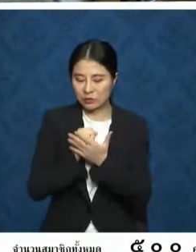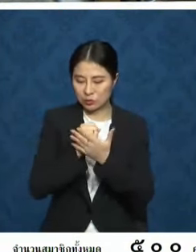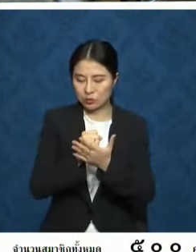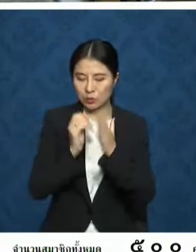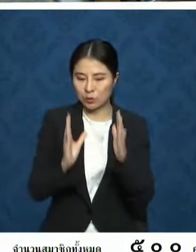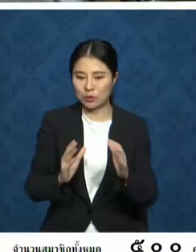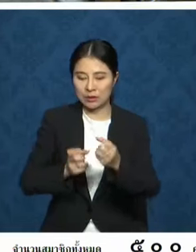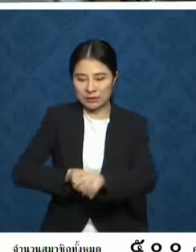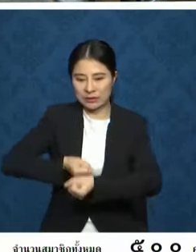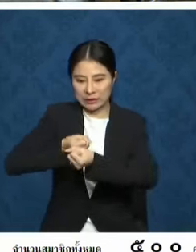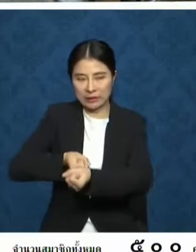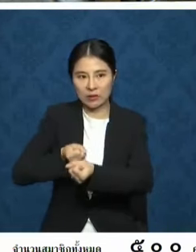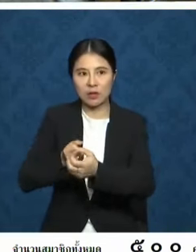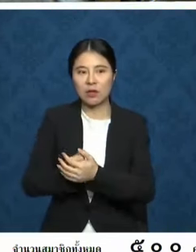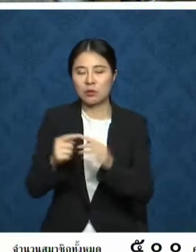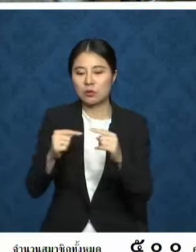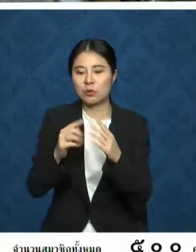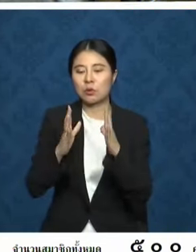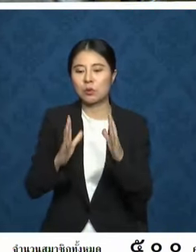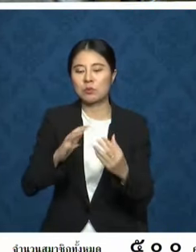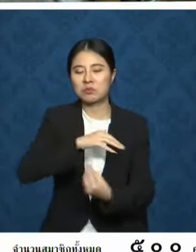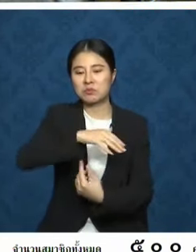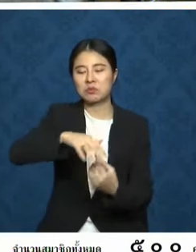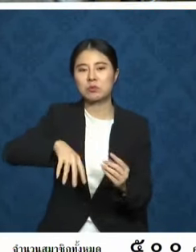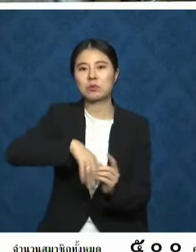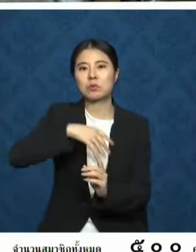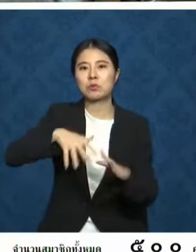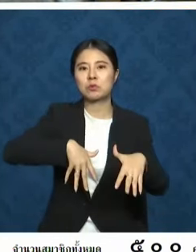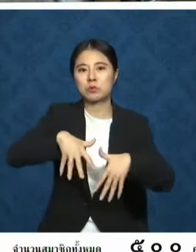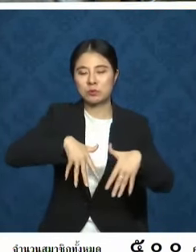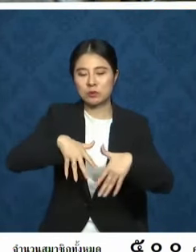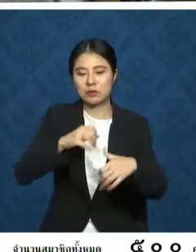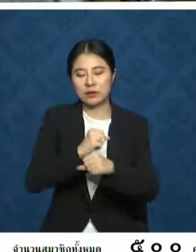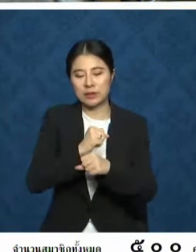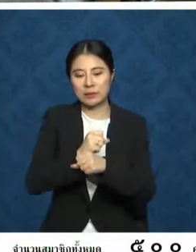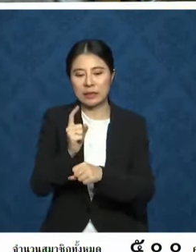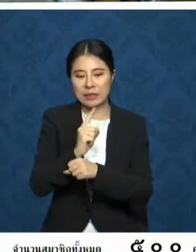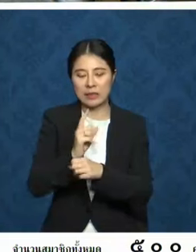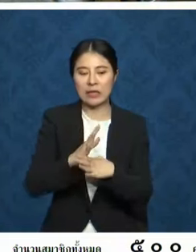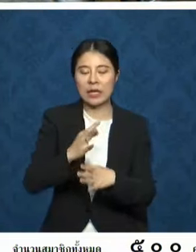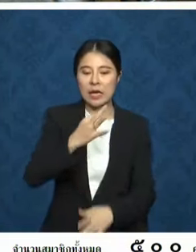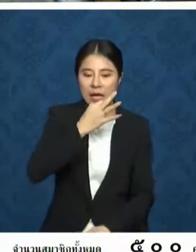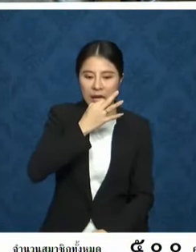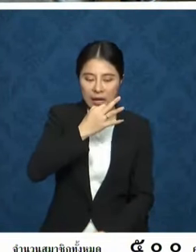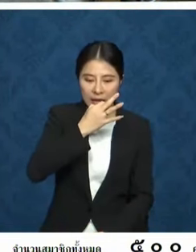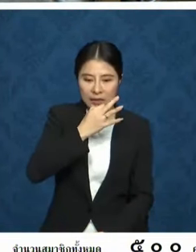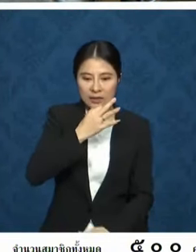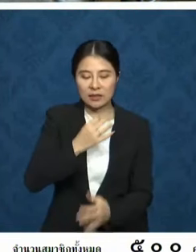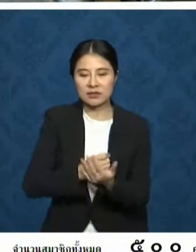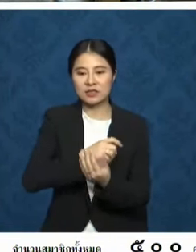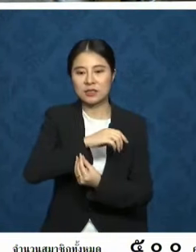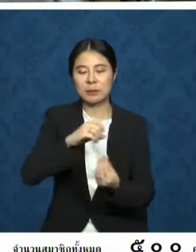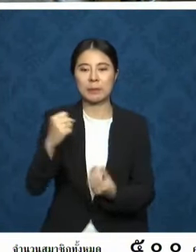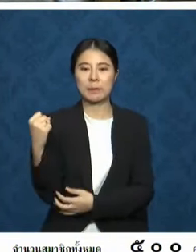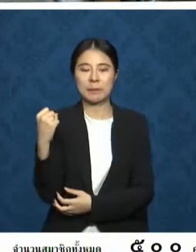มาชิได้พูดถึงเชื่อมยองกัวาเราจะใช้เม็ดคนิงบประมาณสามารถสรางลายได้ให้กพี่นประชาชนด้วย